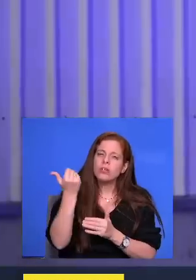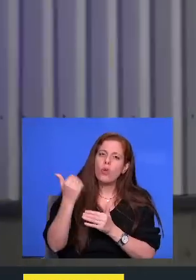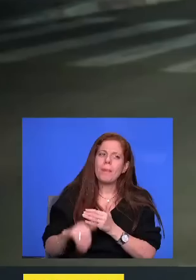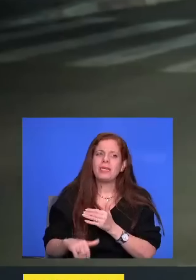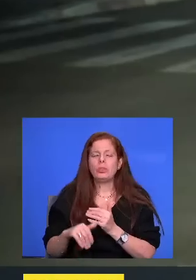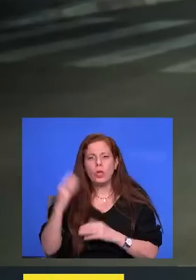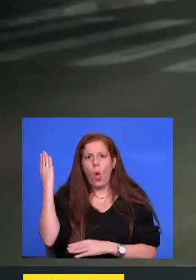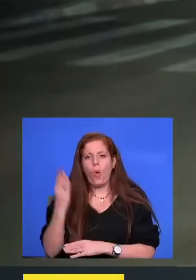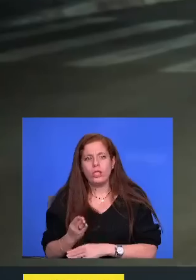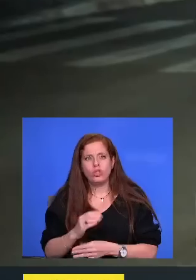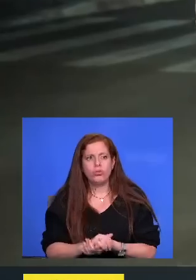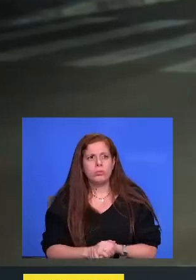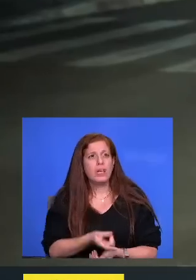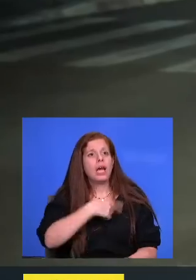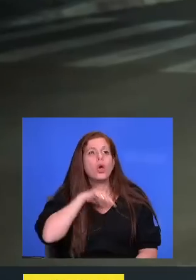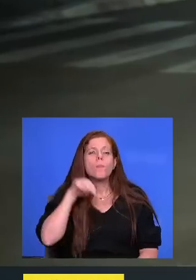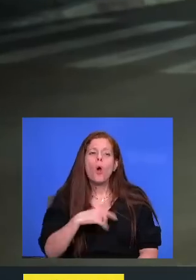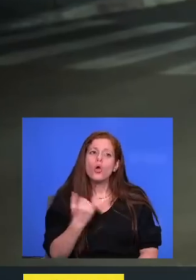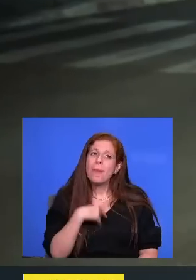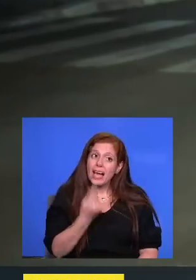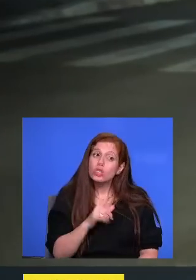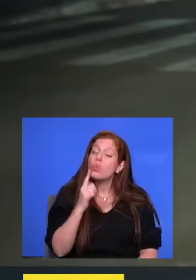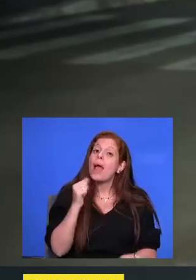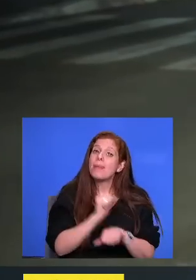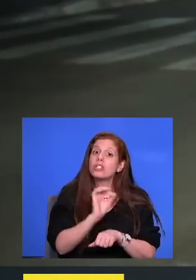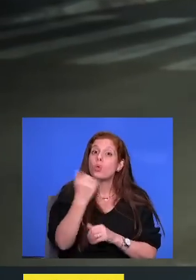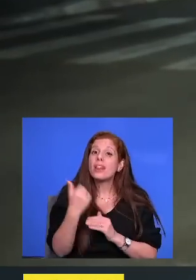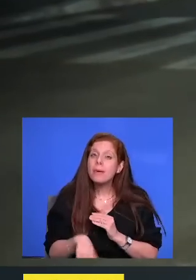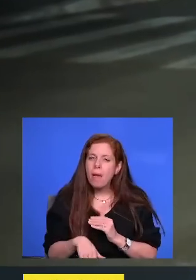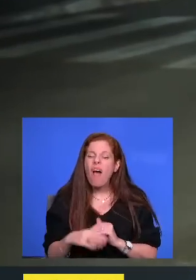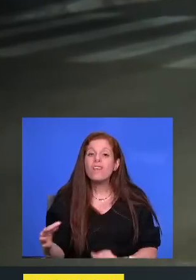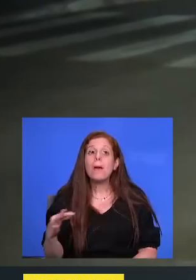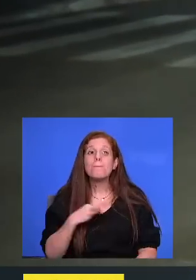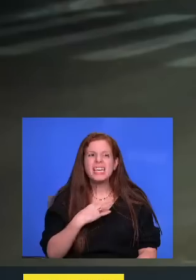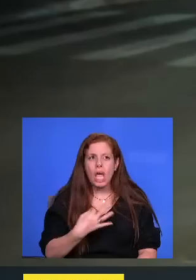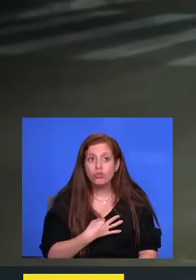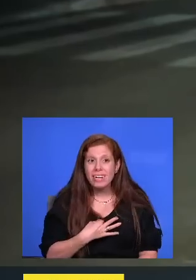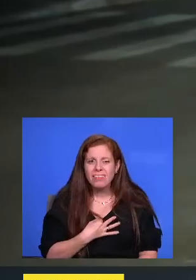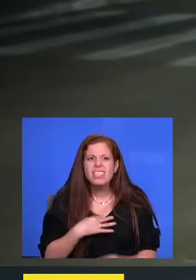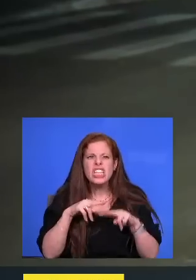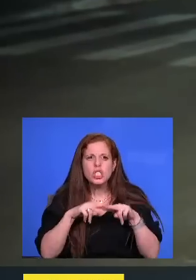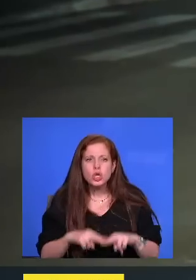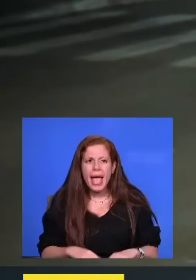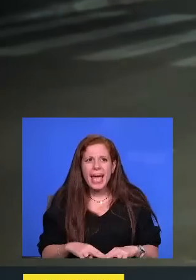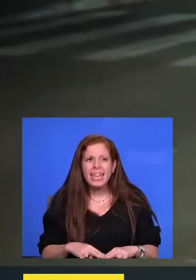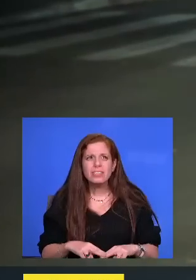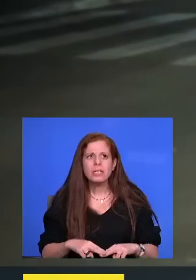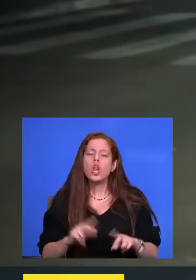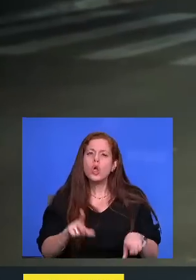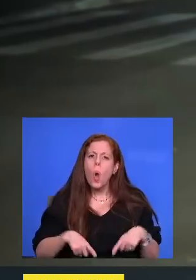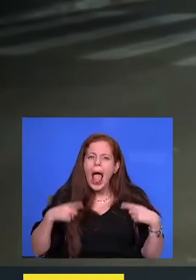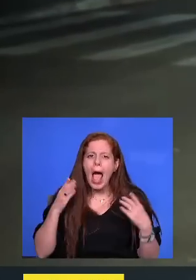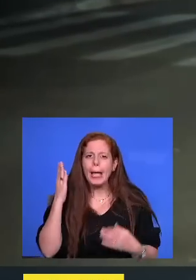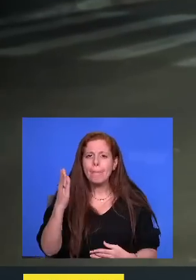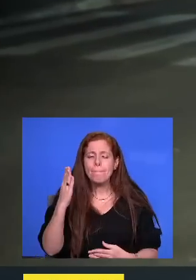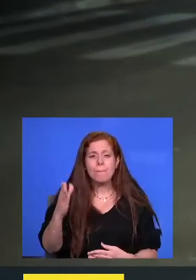שנגזר עליו. ואנחנו פה היום להגיד שאולי המאסר שלו נגמר, אבל הפגיעה שלי נשארת לכל החיים. והוא